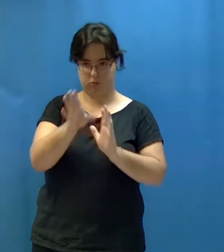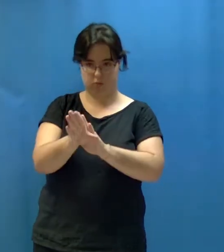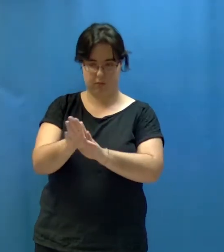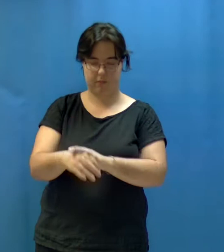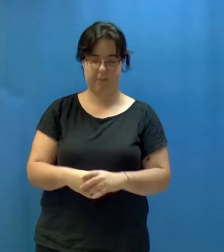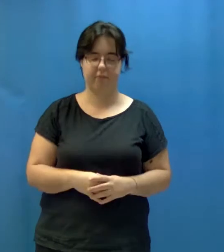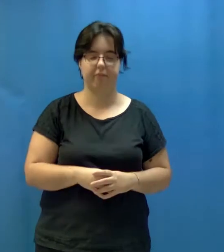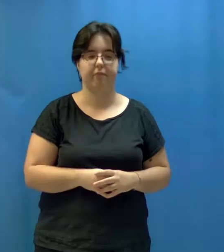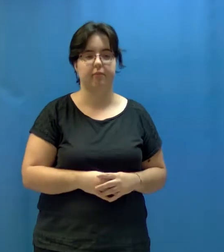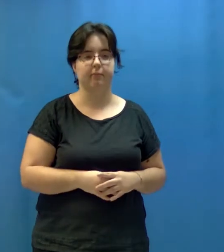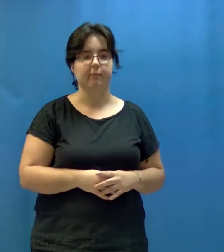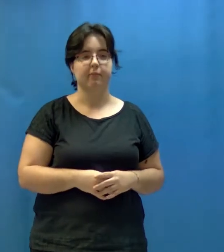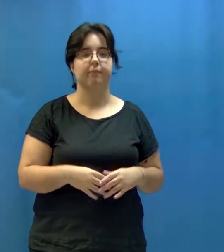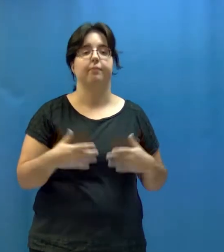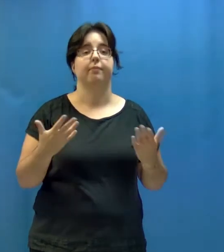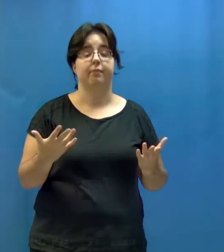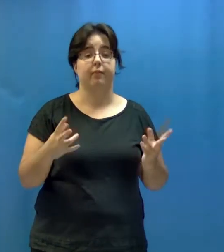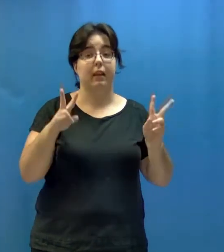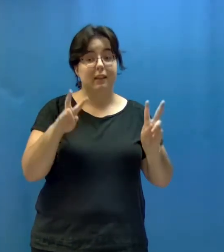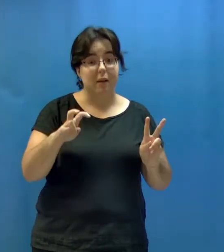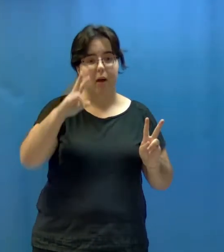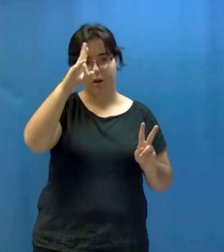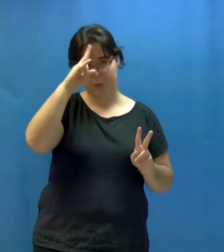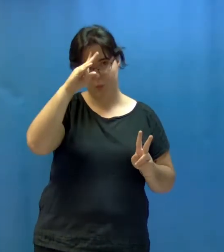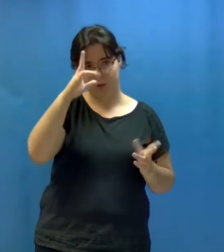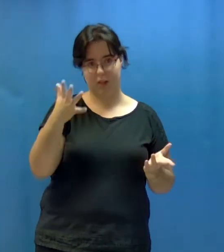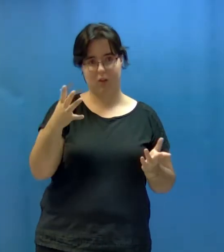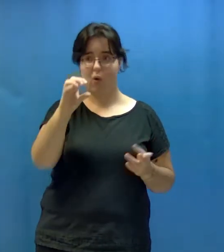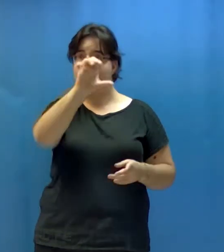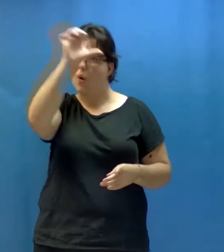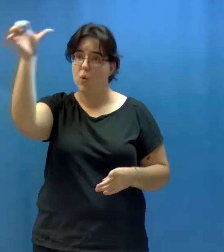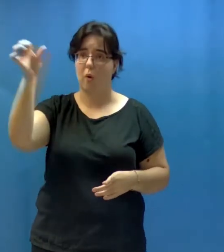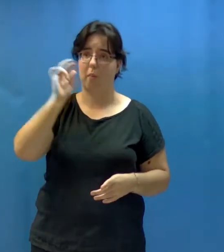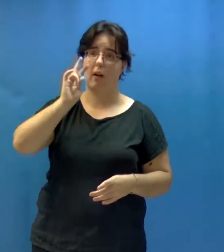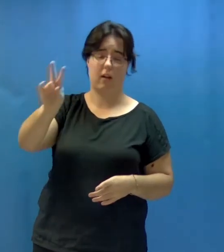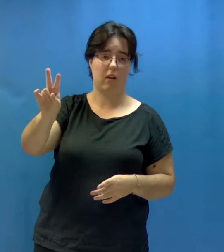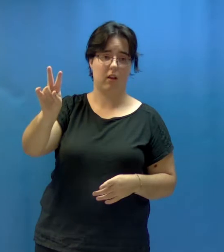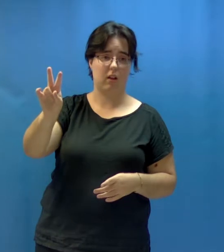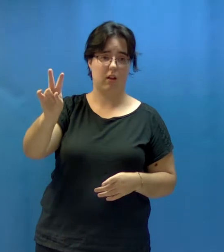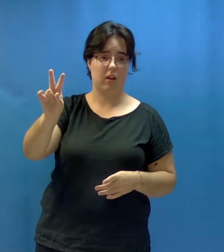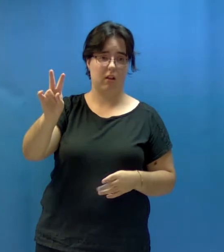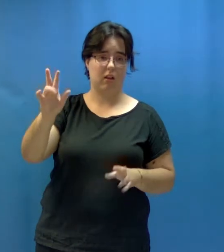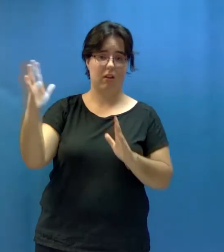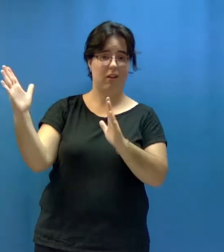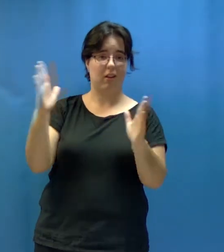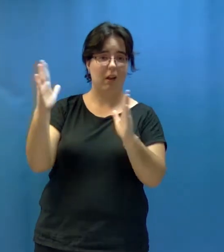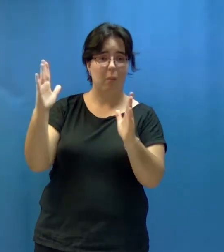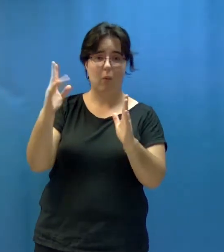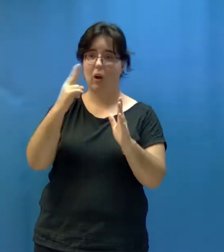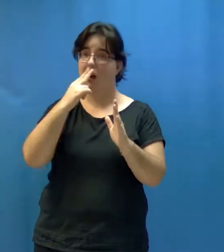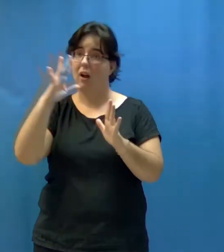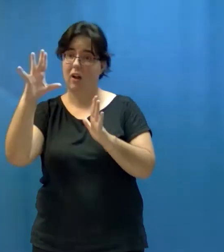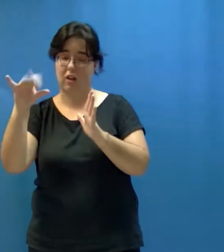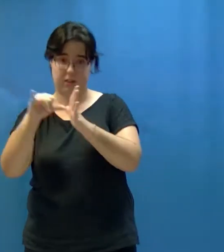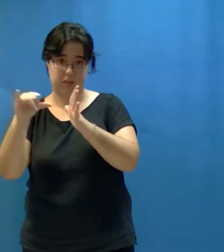gràcies. La qüestió és bastant preocupant. Veiem el que està passant a tota Europa. El feixisme està amenaçant, està tocant a la porta de